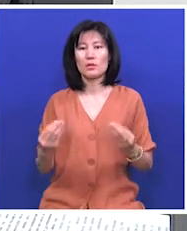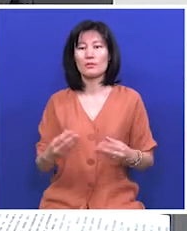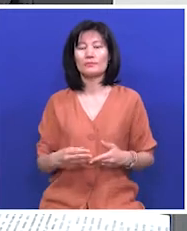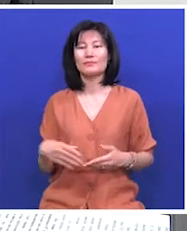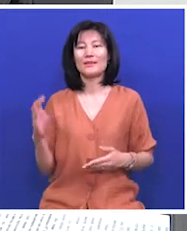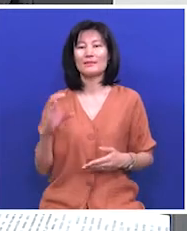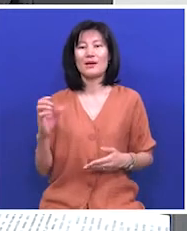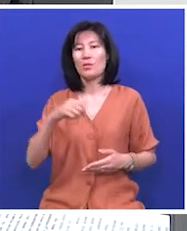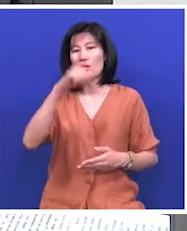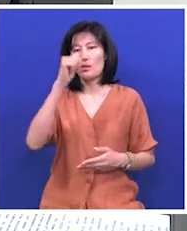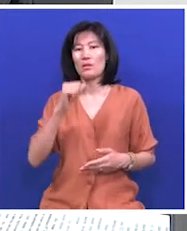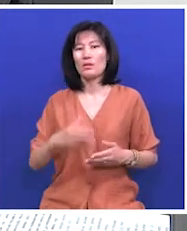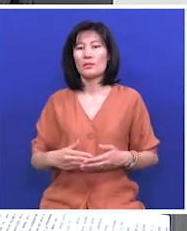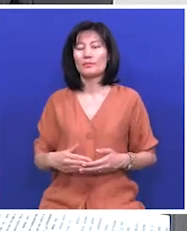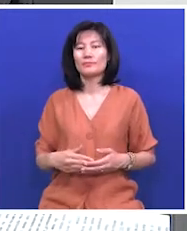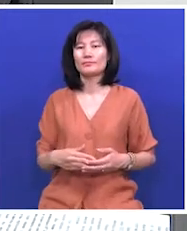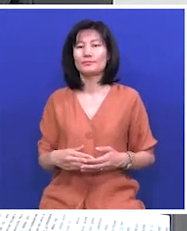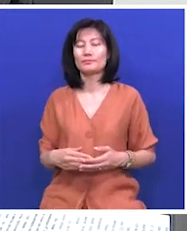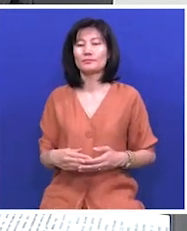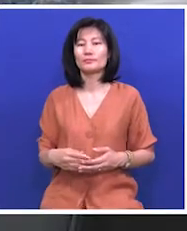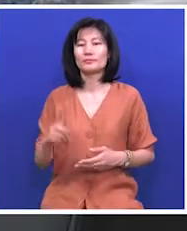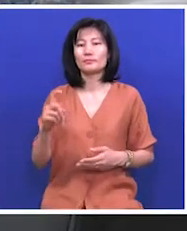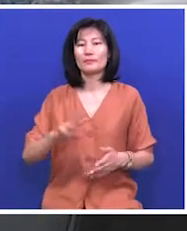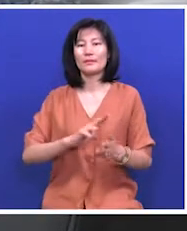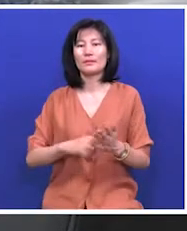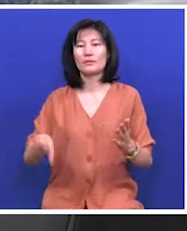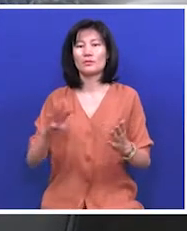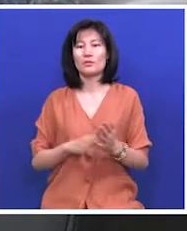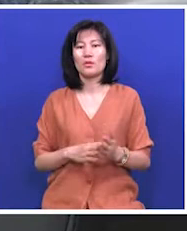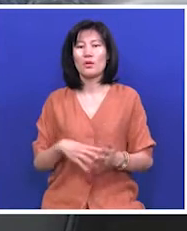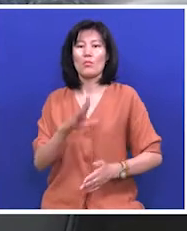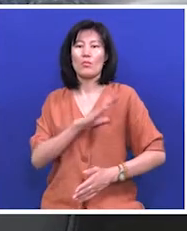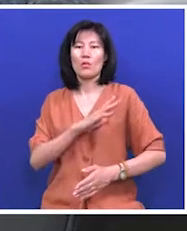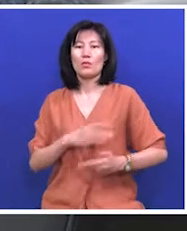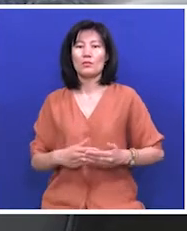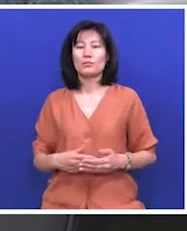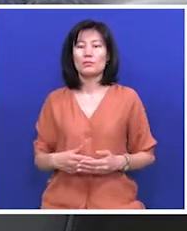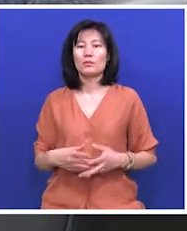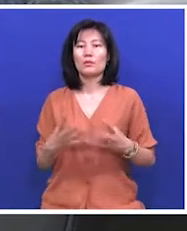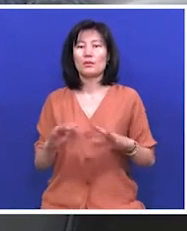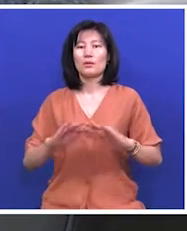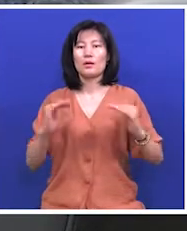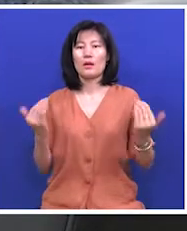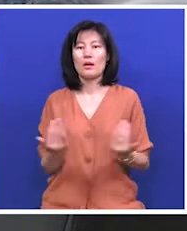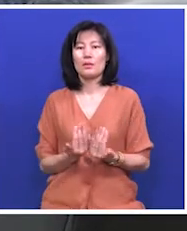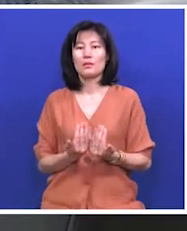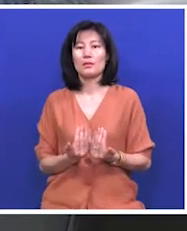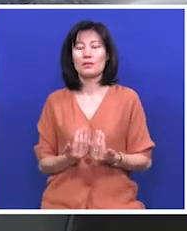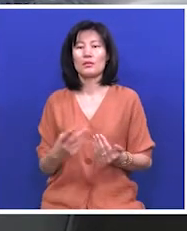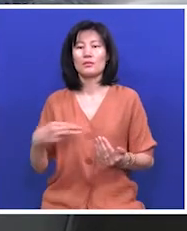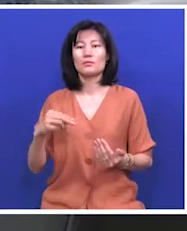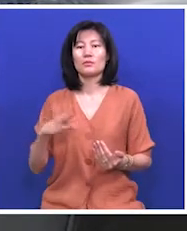айына бөлінген бағасы 184 мың теңге болып, мынау карантиндік